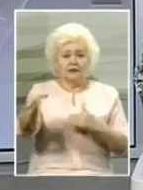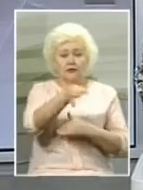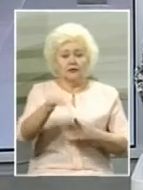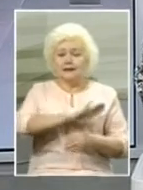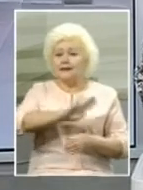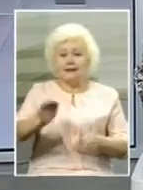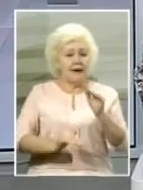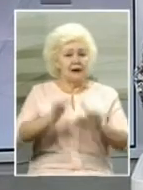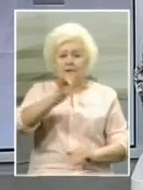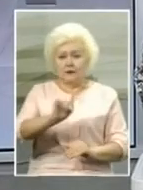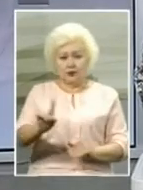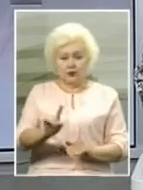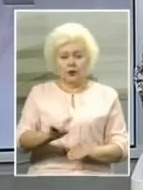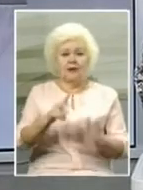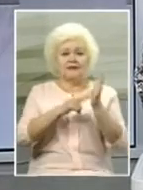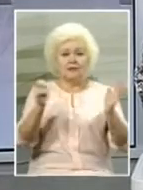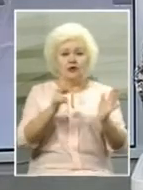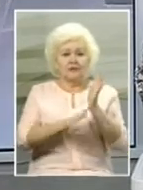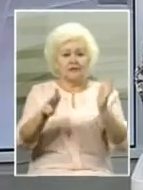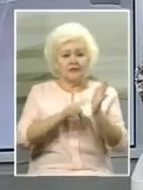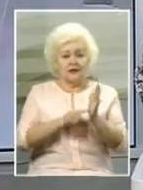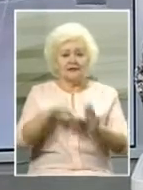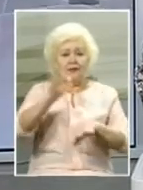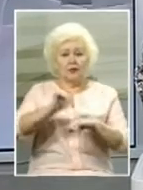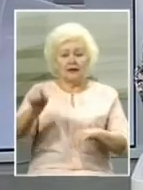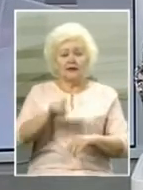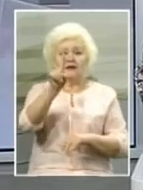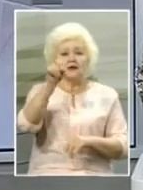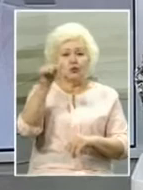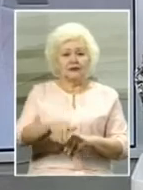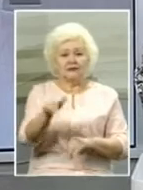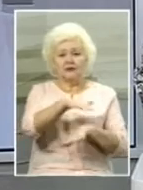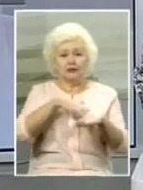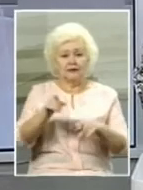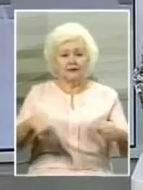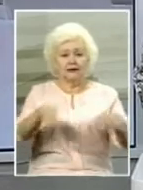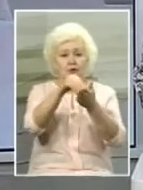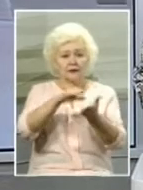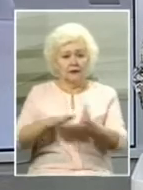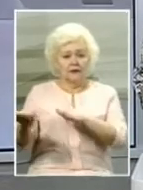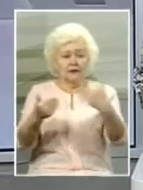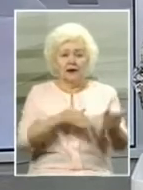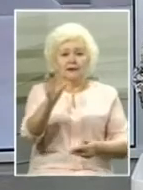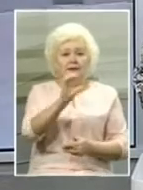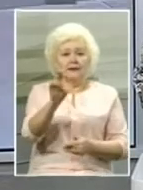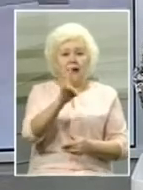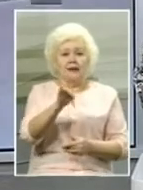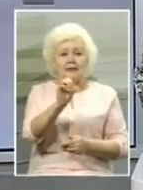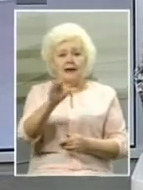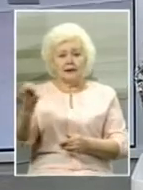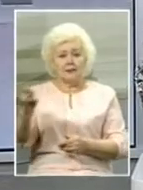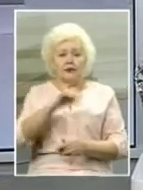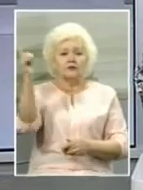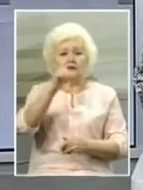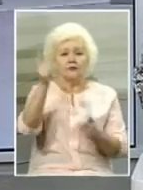не перевищено. 788 хворих на 100 тисяч населення. Таку статистику надала Наталя Єрімєєва, завідувач